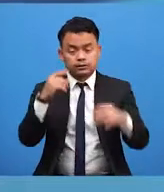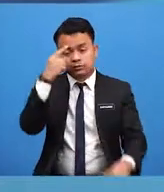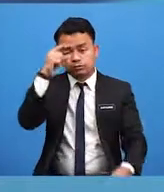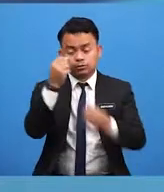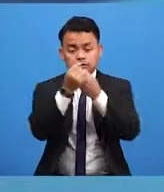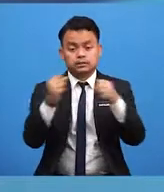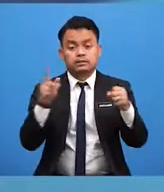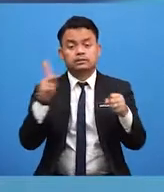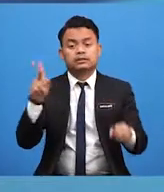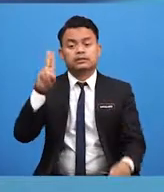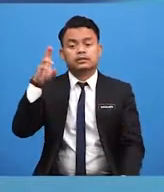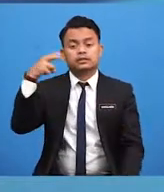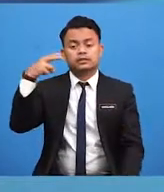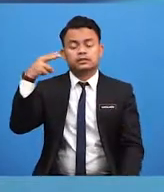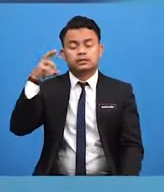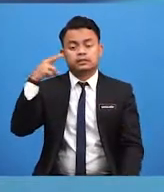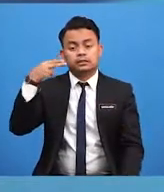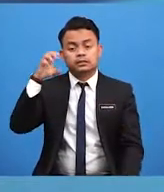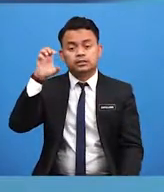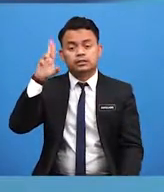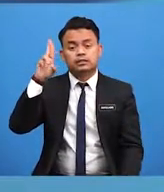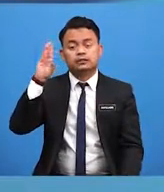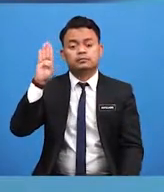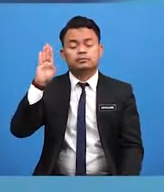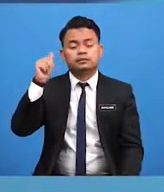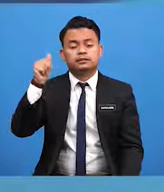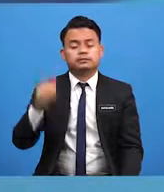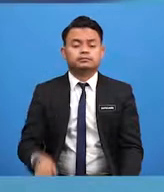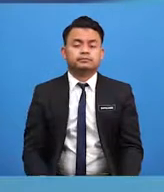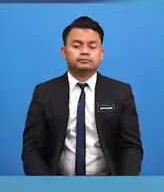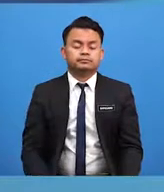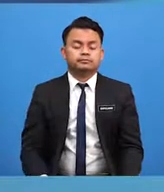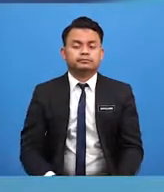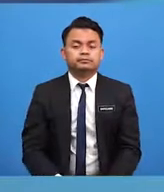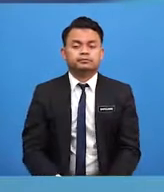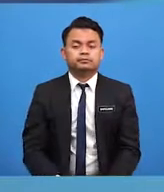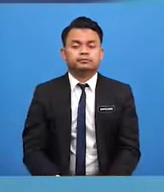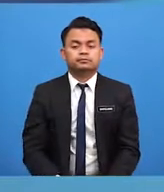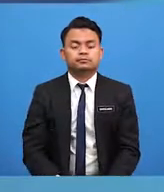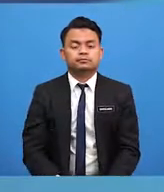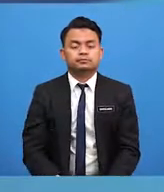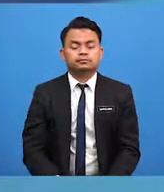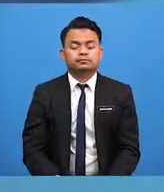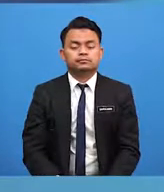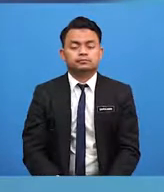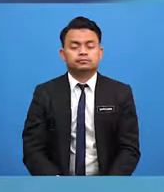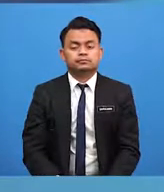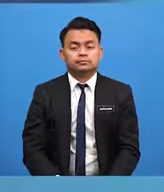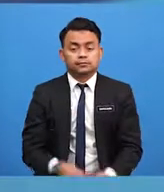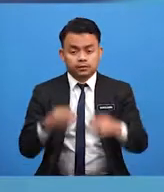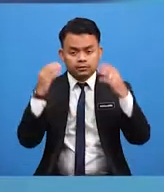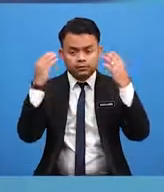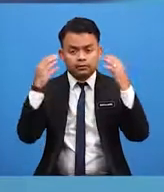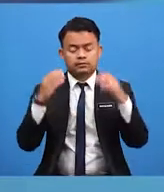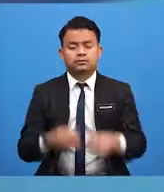menyediakan herba bagi stok ayam, sama ada sachet ataupun bouquet gani. Cikgu suka sachet